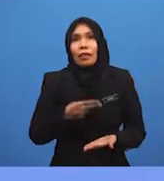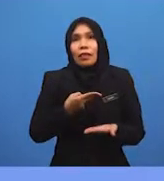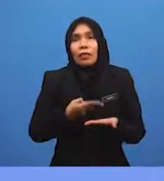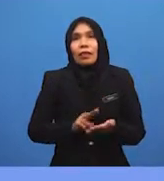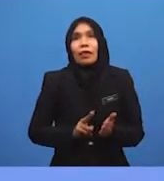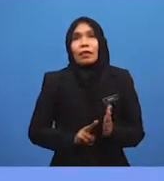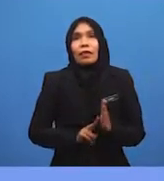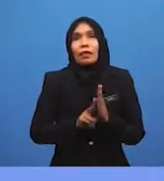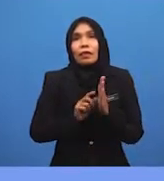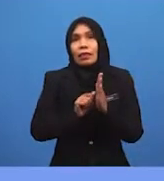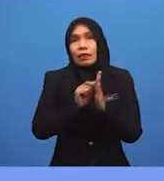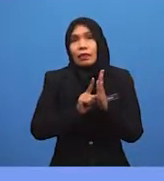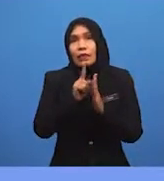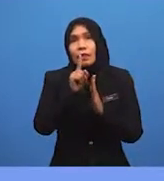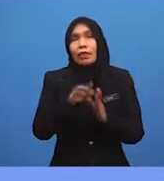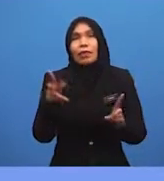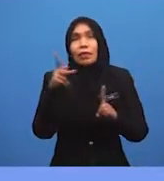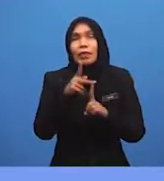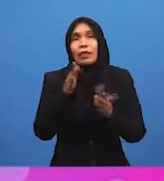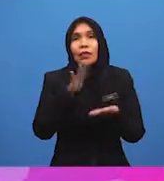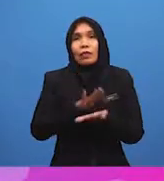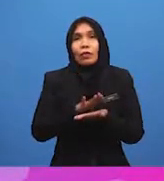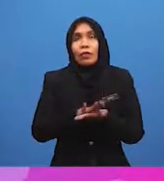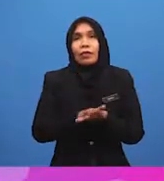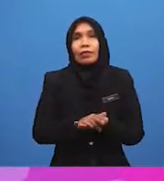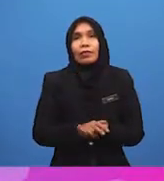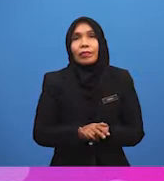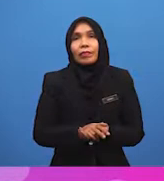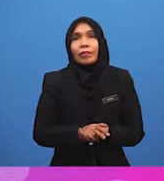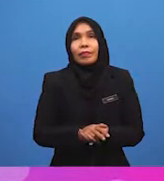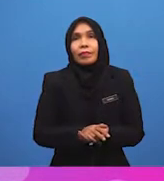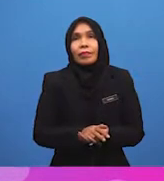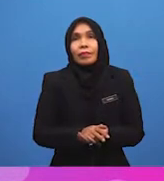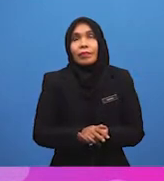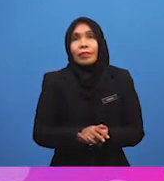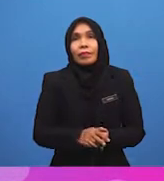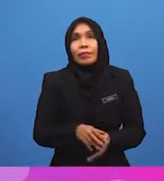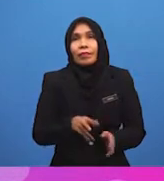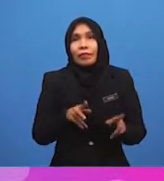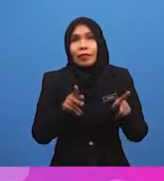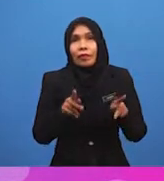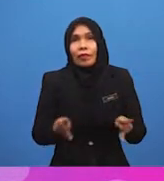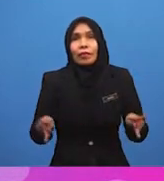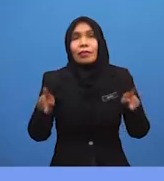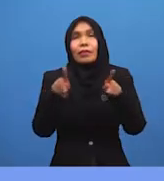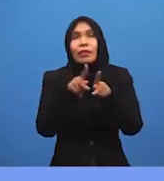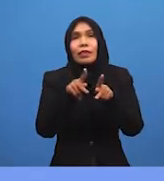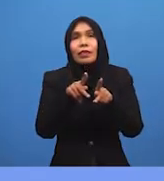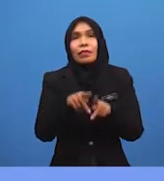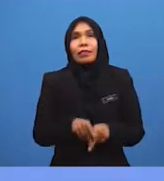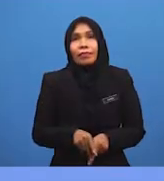sekolah. Warga sekolah akan suka kita. Seterusnya, kepentingan sikap hemat tinggi